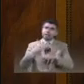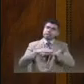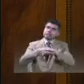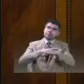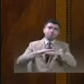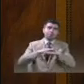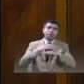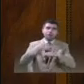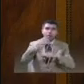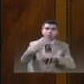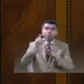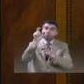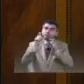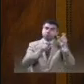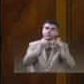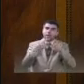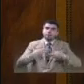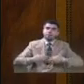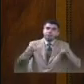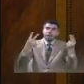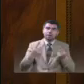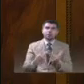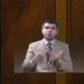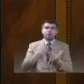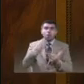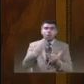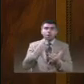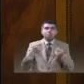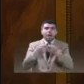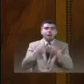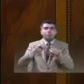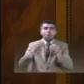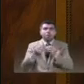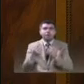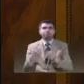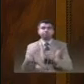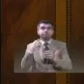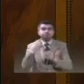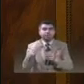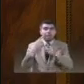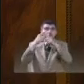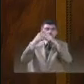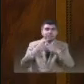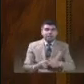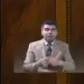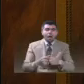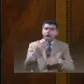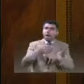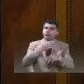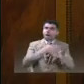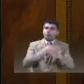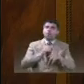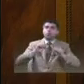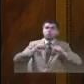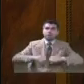للمواطنين أن العجز هو ماشي واحد الحاجة اللي اخترعتها هذه الحكومة، هو العجز كان موجود